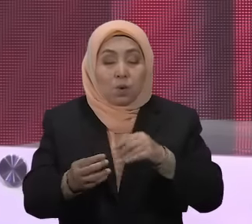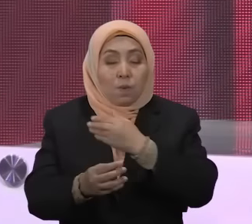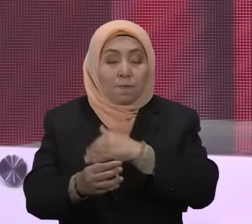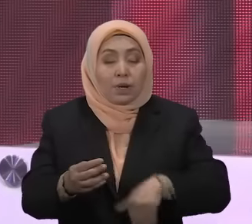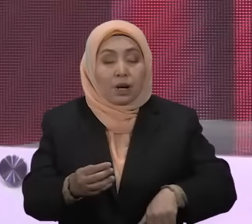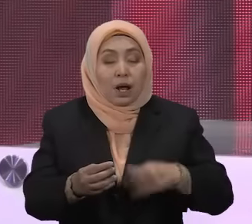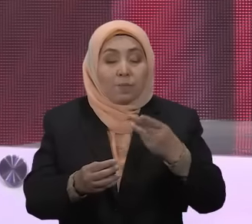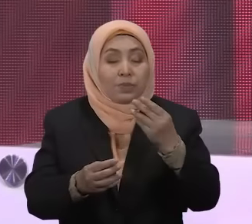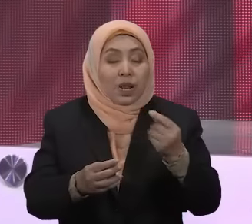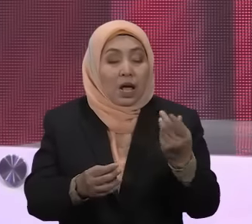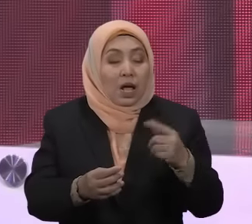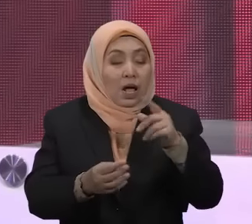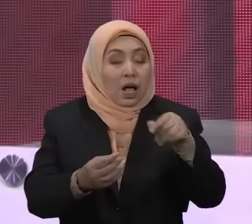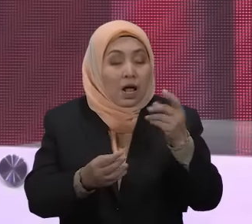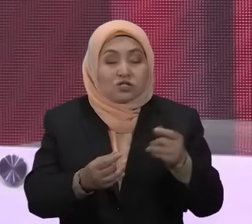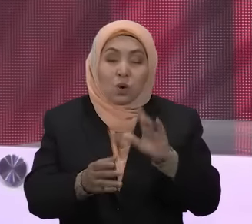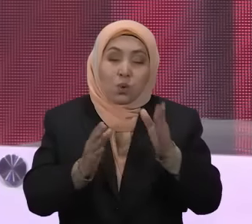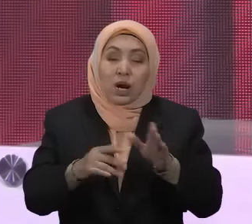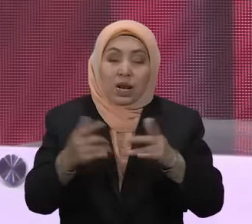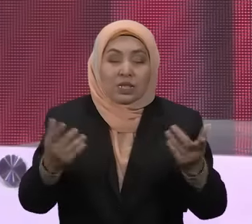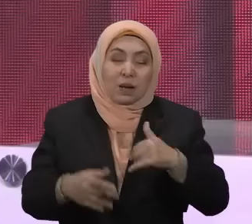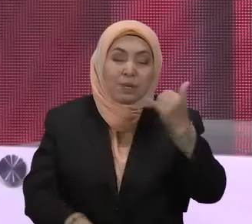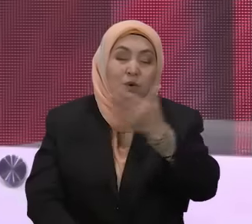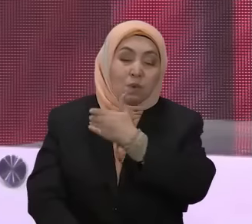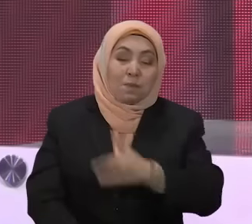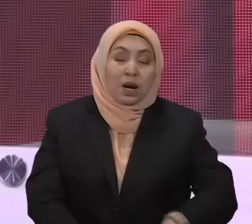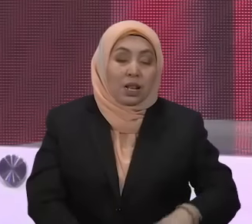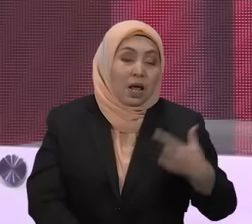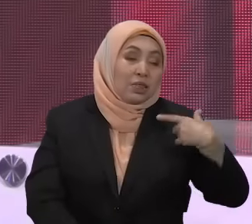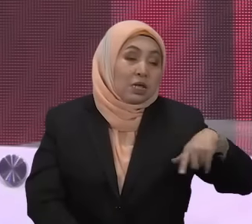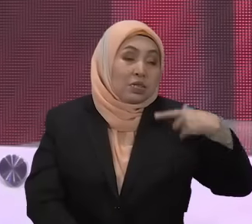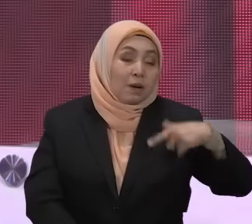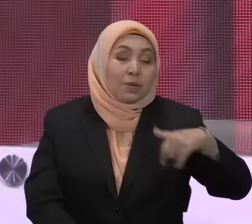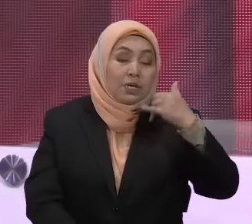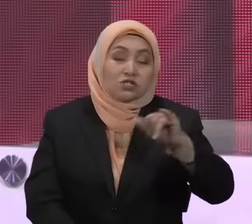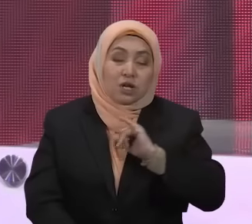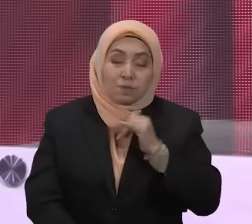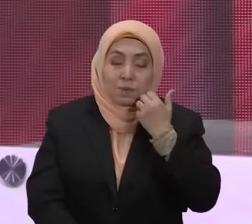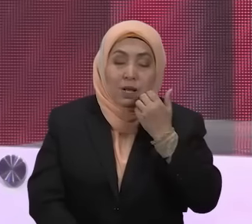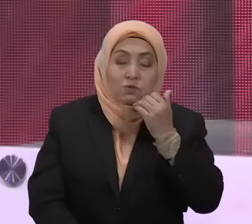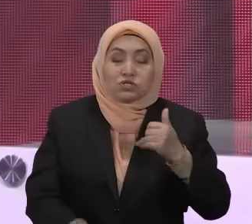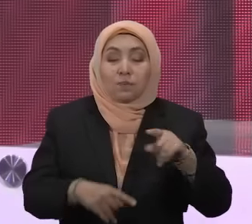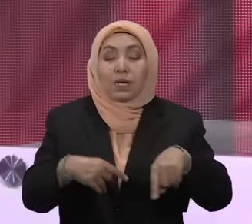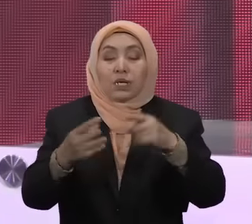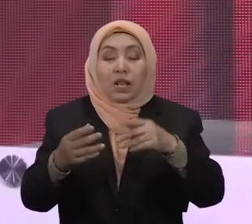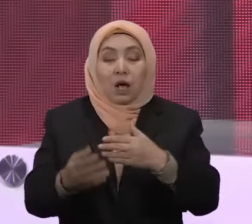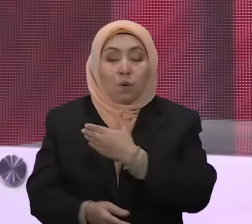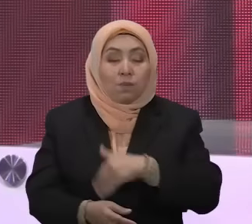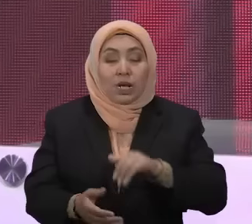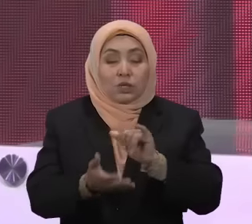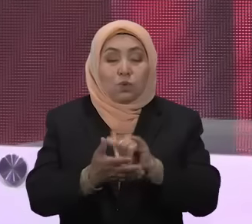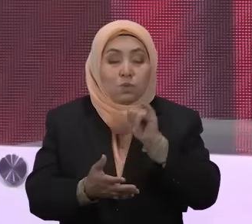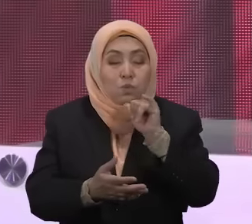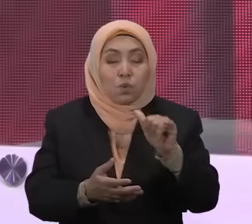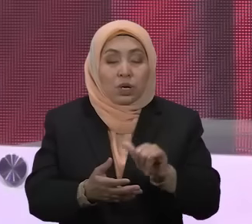mendapat hidayah, ataupun pasal orang lain dah pergi umrah, kan? London dah pergi, saya pun segan, saya pun pergilah umrah. Itu bukan